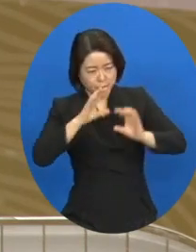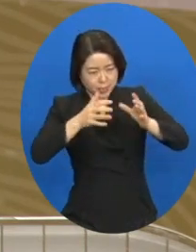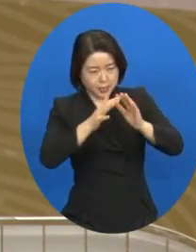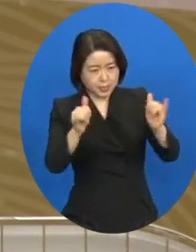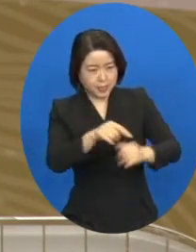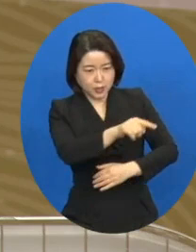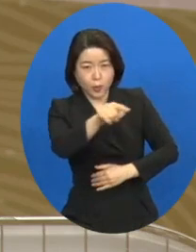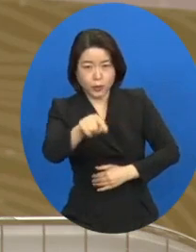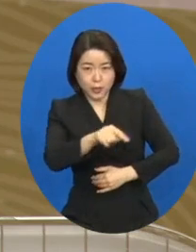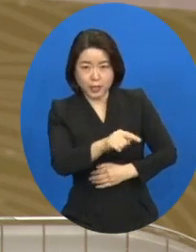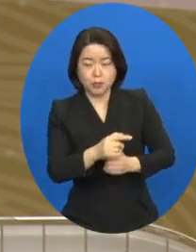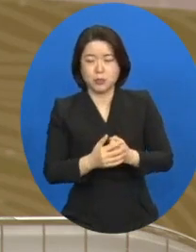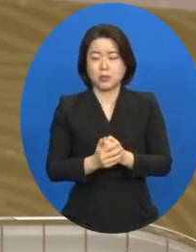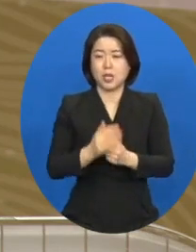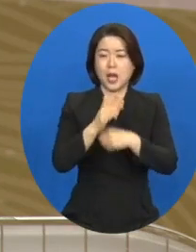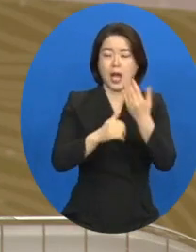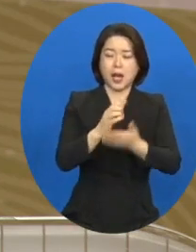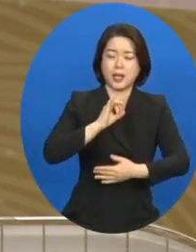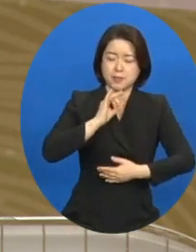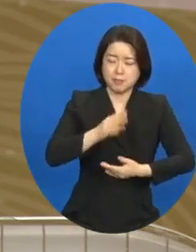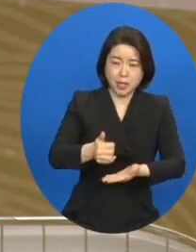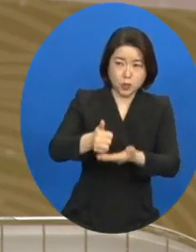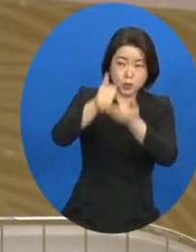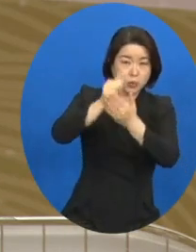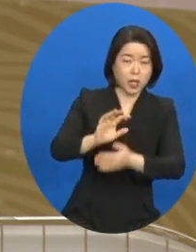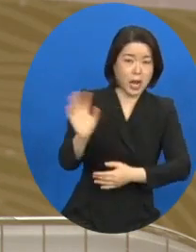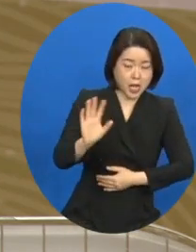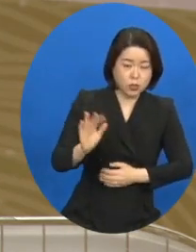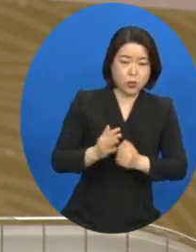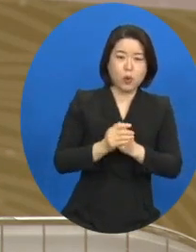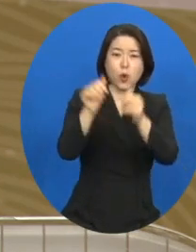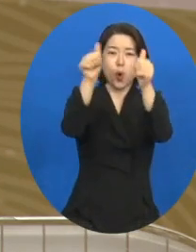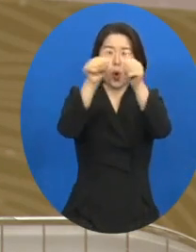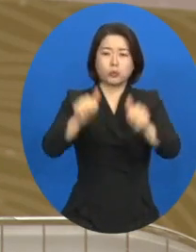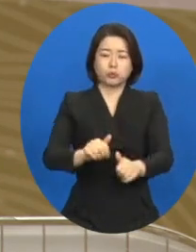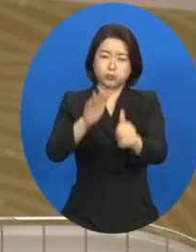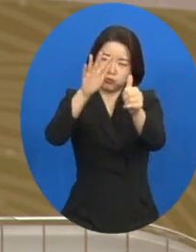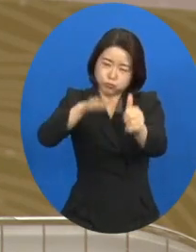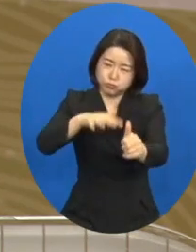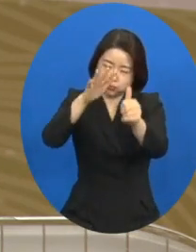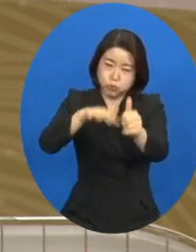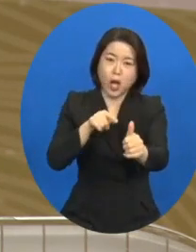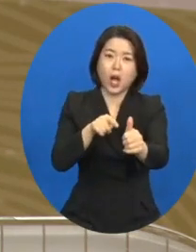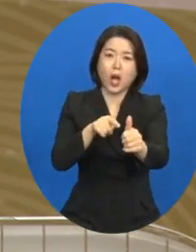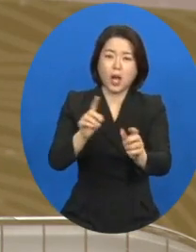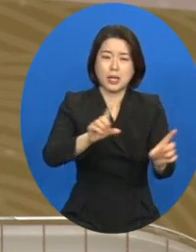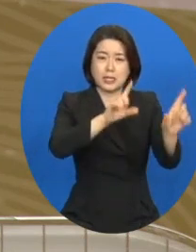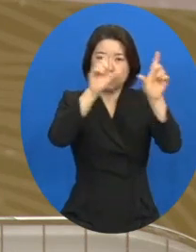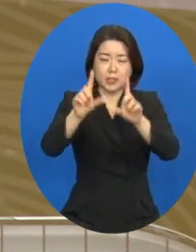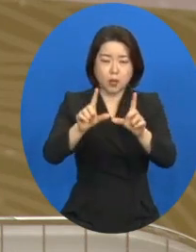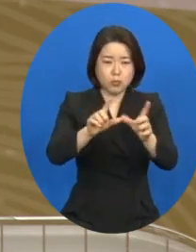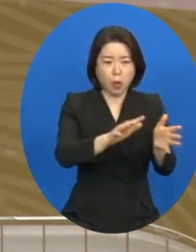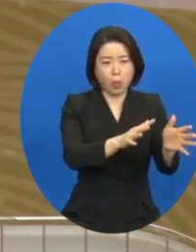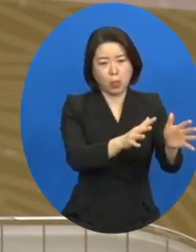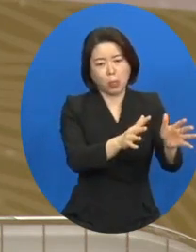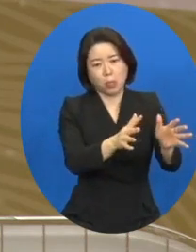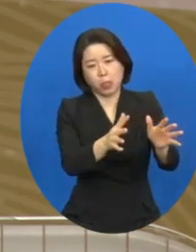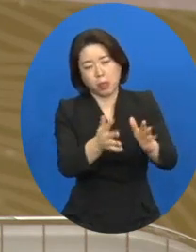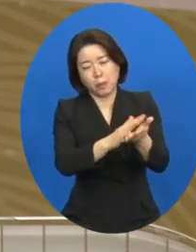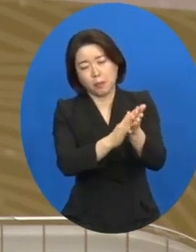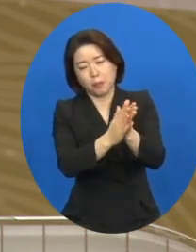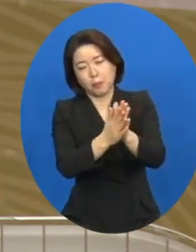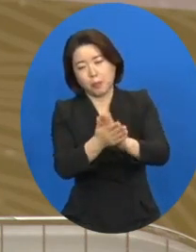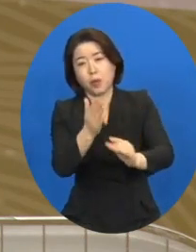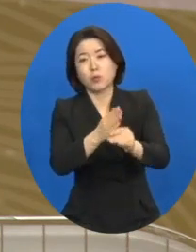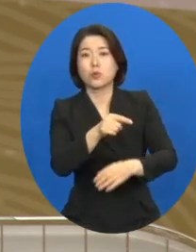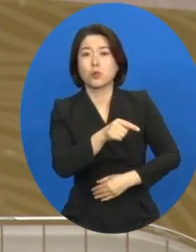백성은 하나님만 섬기지 않고 우상을 섬기는 그런 삶으로 거의 변해가고